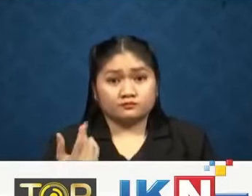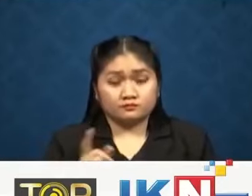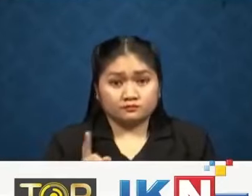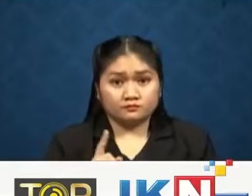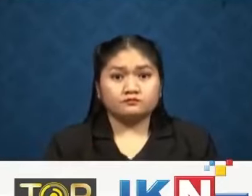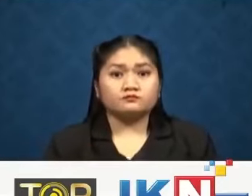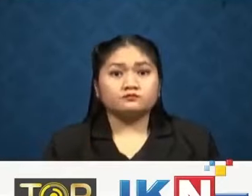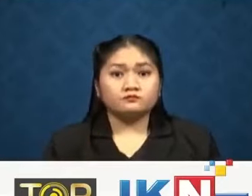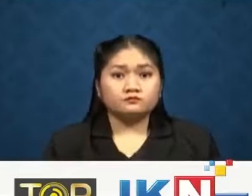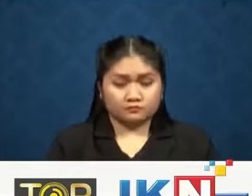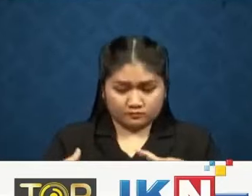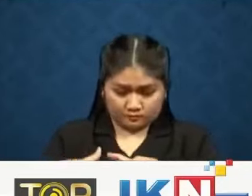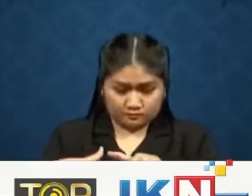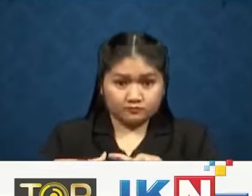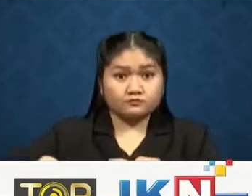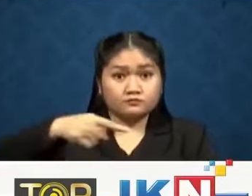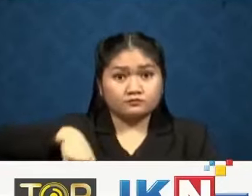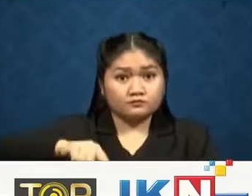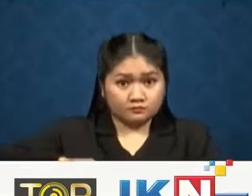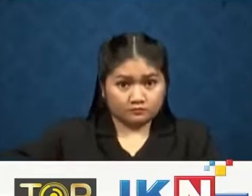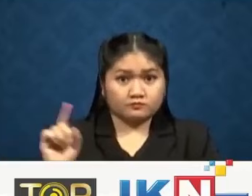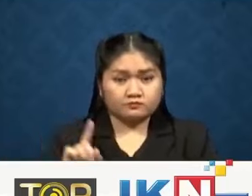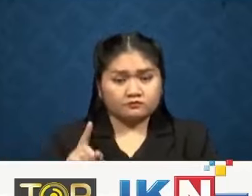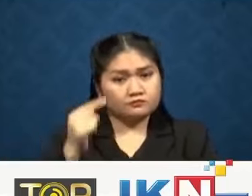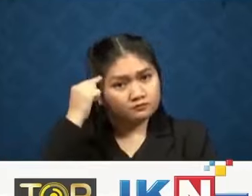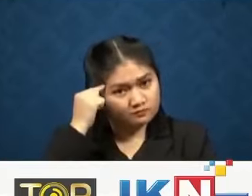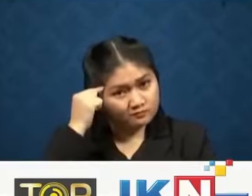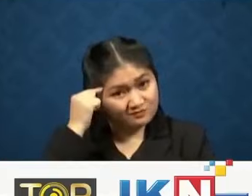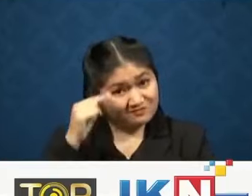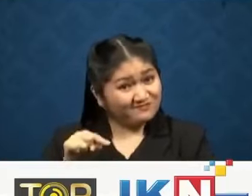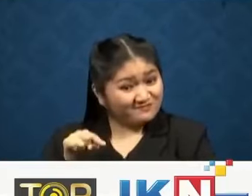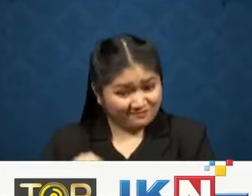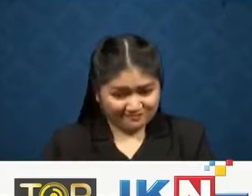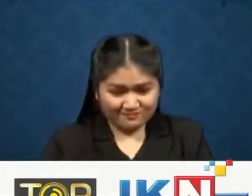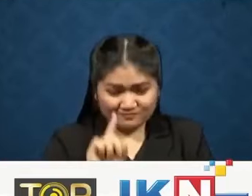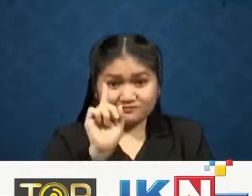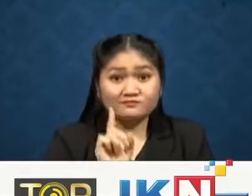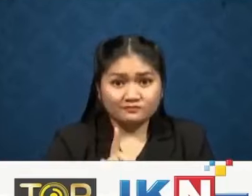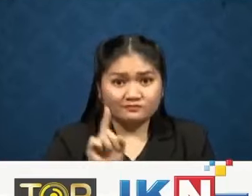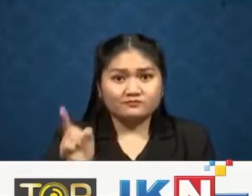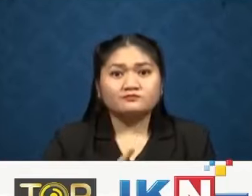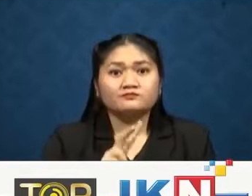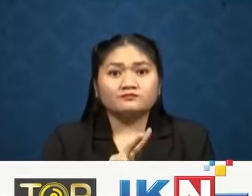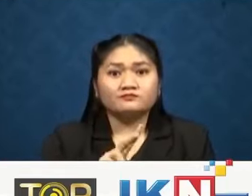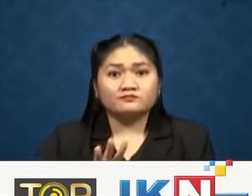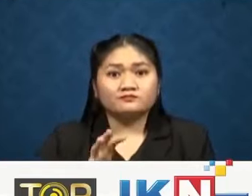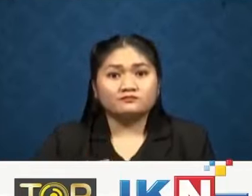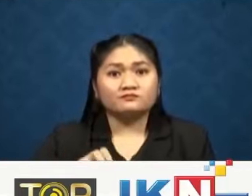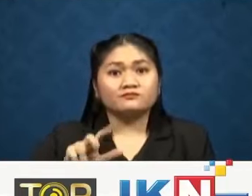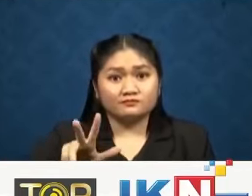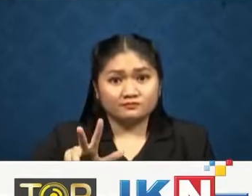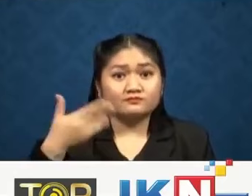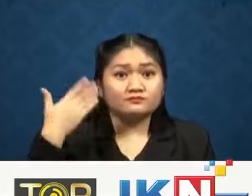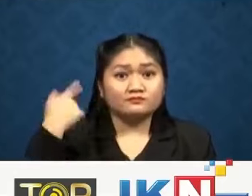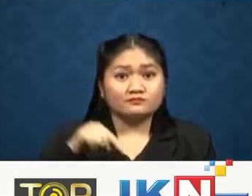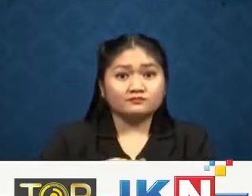รู้ความเข้าใจในประเด็นการสื่อสารที่เกี่ยวข้องกับสถาบันต่อไปเดี๋ยวมีการเสนอต่อครม.แล้วก็หน่วยง